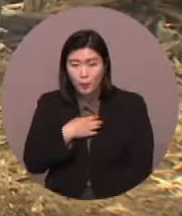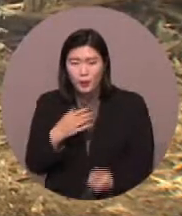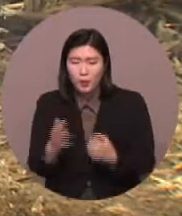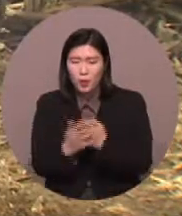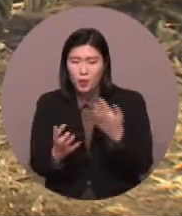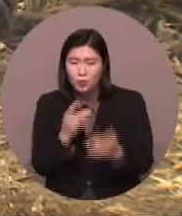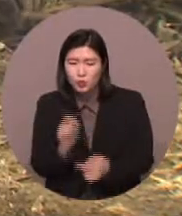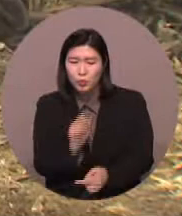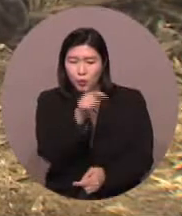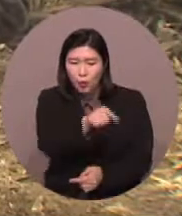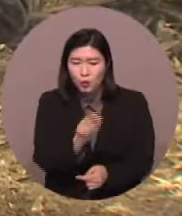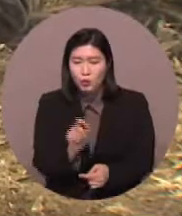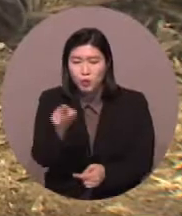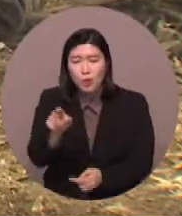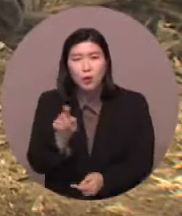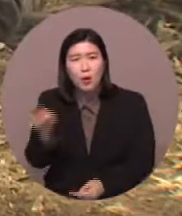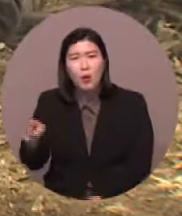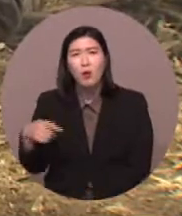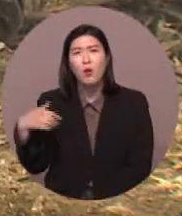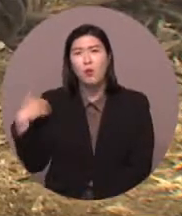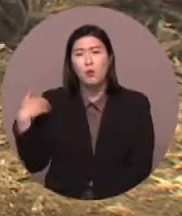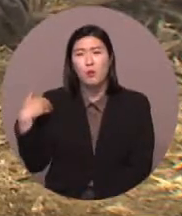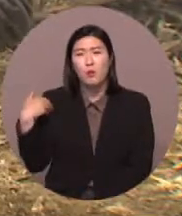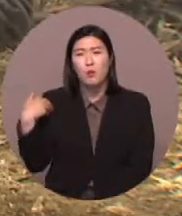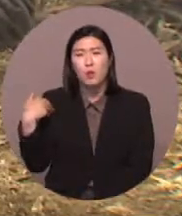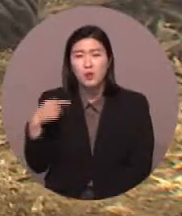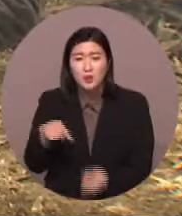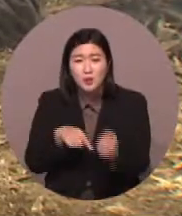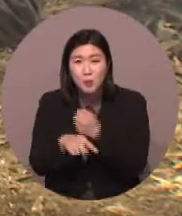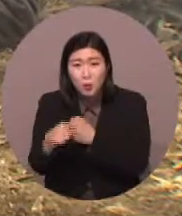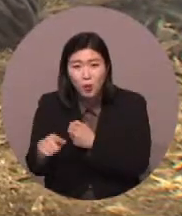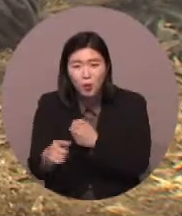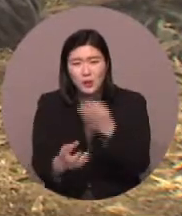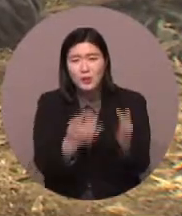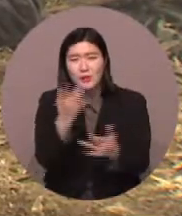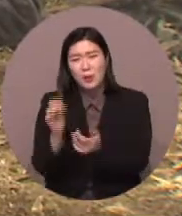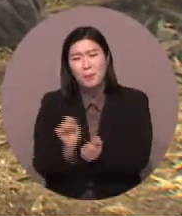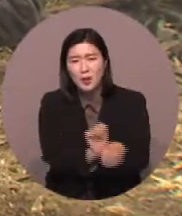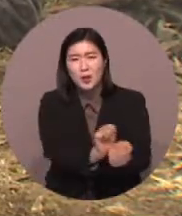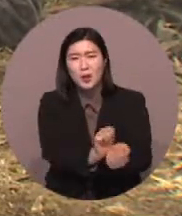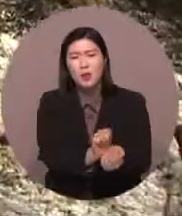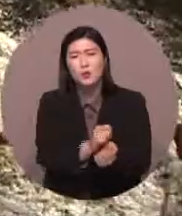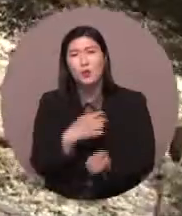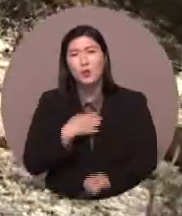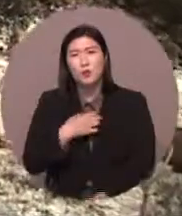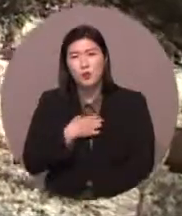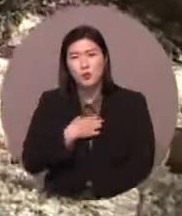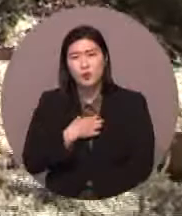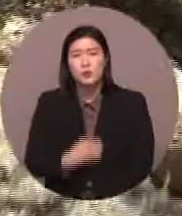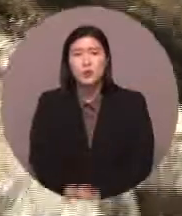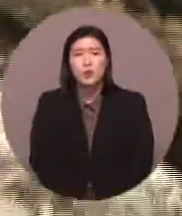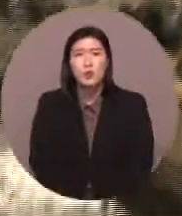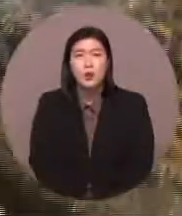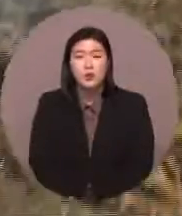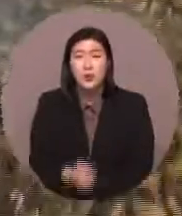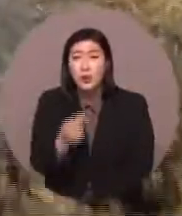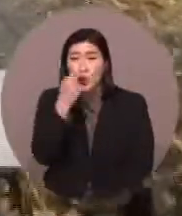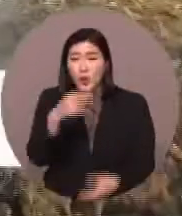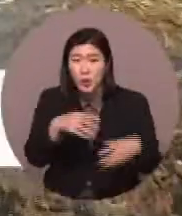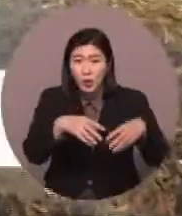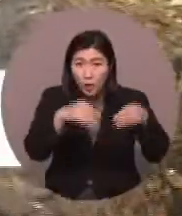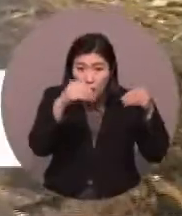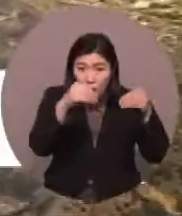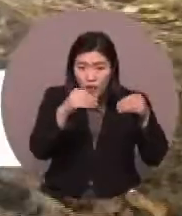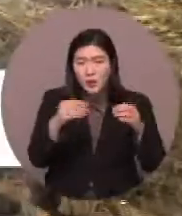타고 불티가 산쪽으로 튈 수가 있습니다. 산불의 위험이 크다는 얘기입니다. 건조한 날씨에 초속